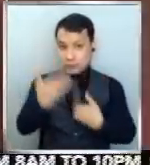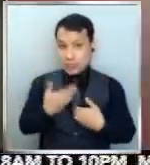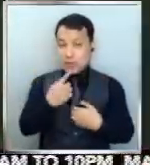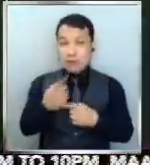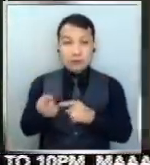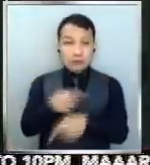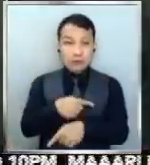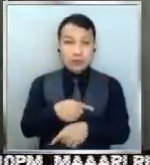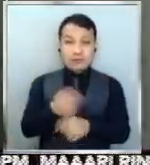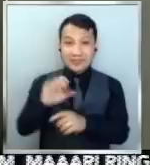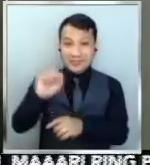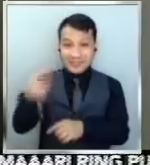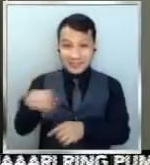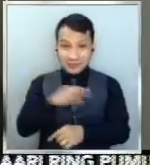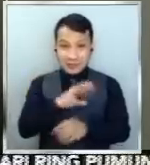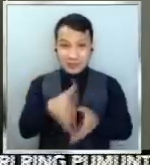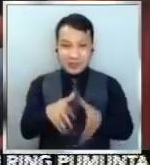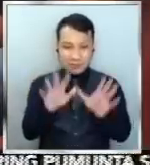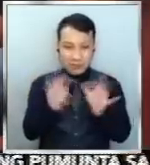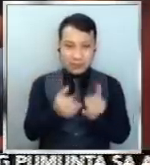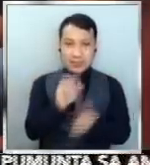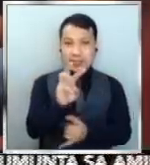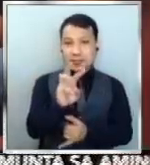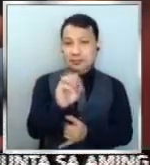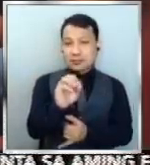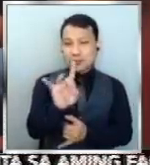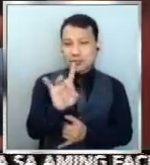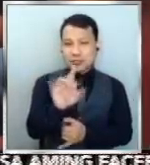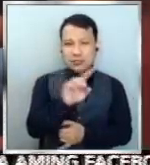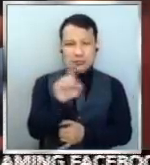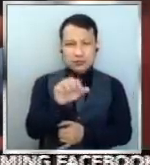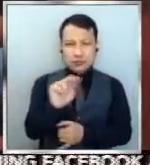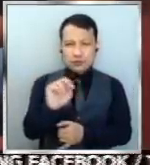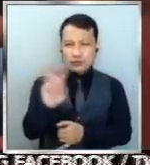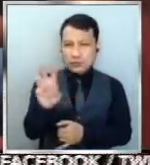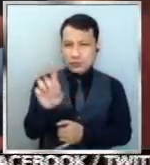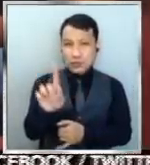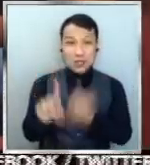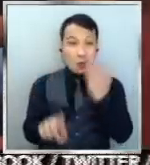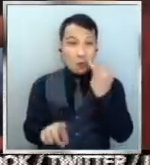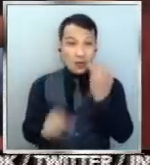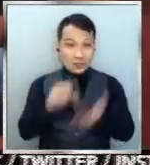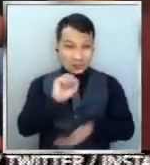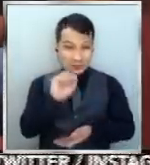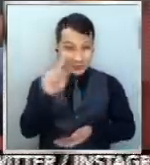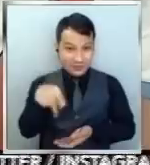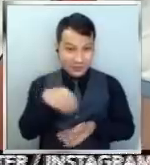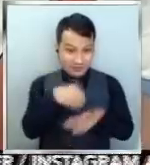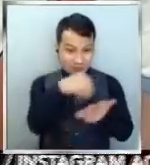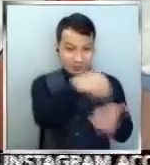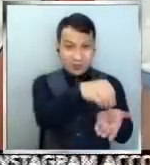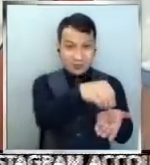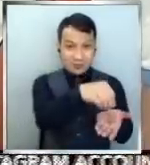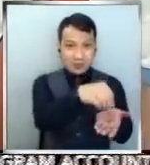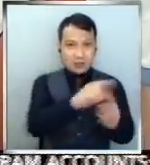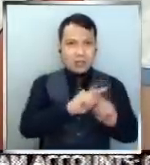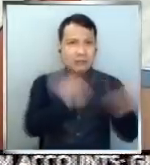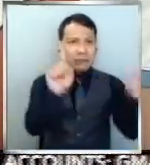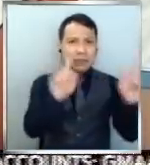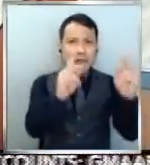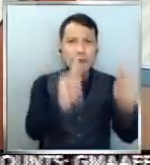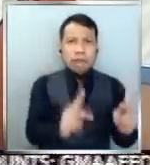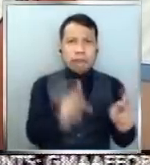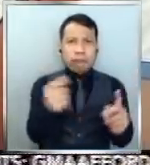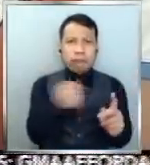Barangay 608, Zone 61 sa Maynila. Ang ayuda kasing para sa kanila, may iba raw kumuha. Kwento ng mga